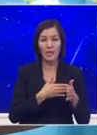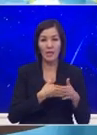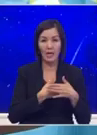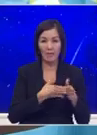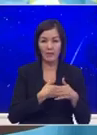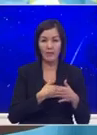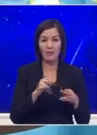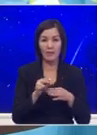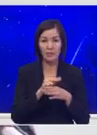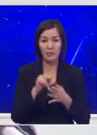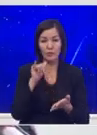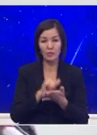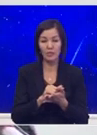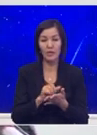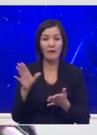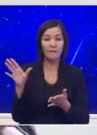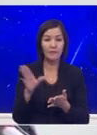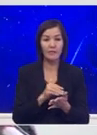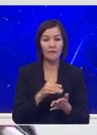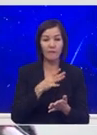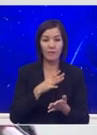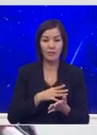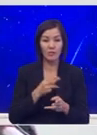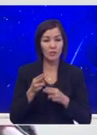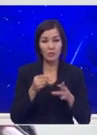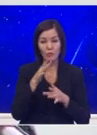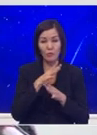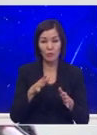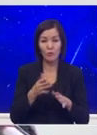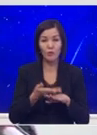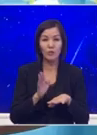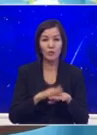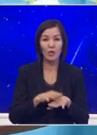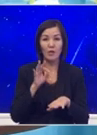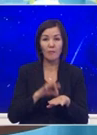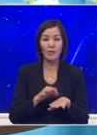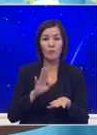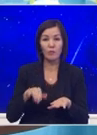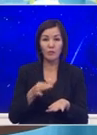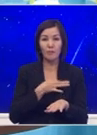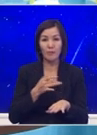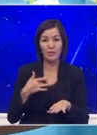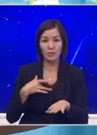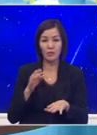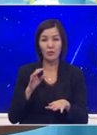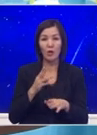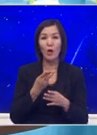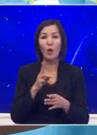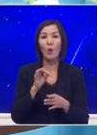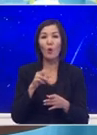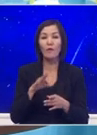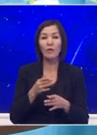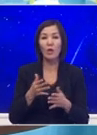грудную клетку но сейчас не все пациенты могут выдержать эту операцию так как многие больные после перенесенного к виды страдают болезнями легких а